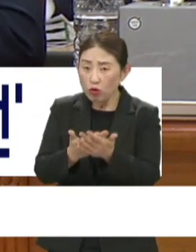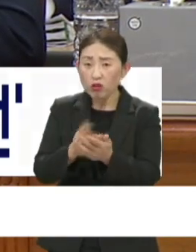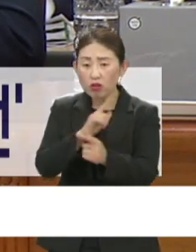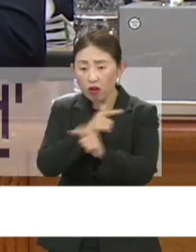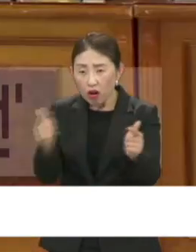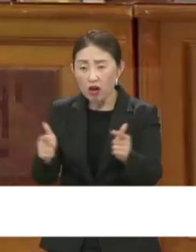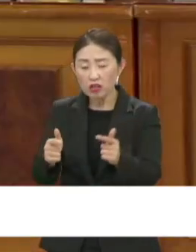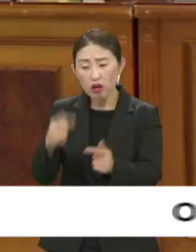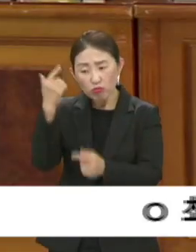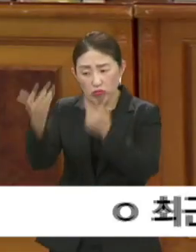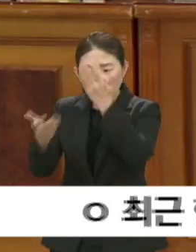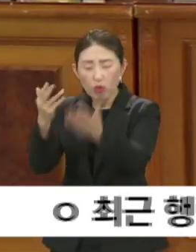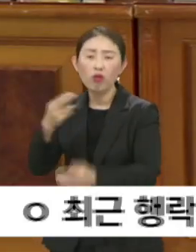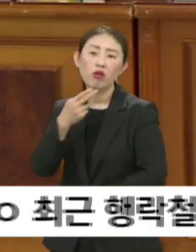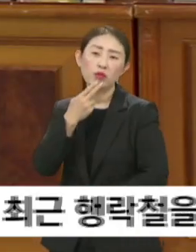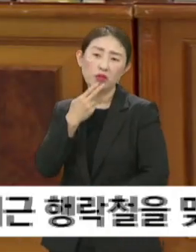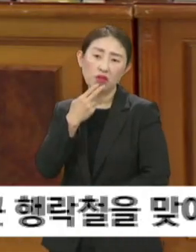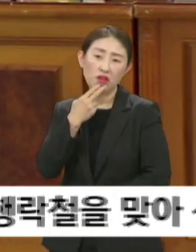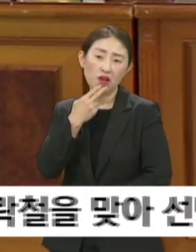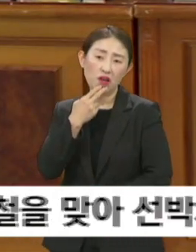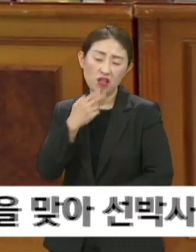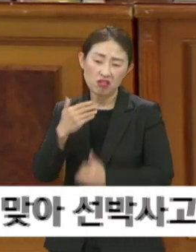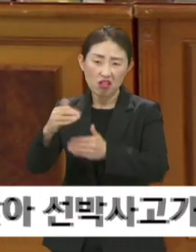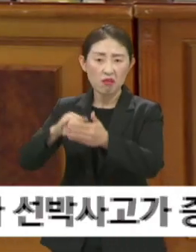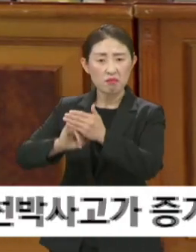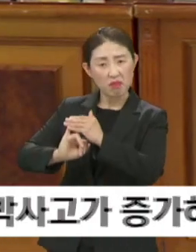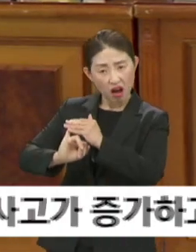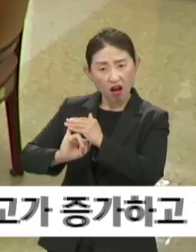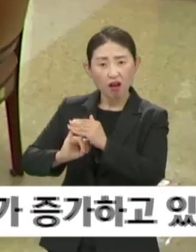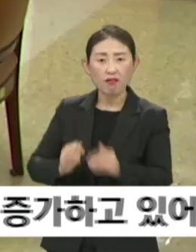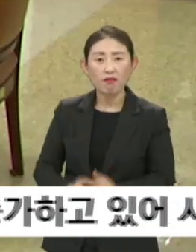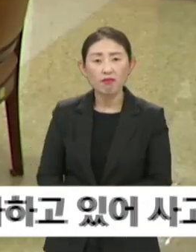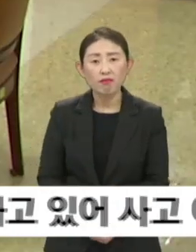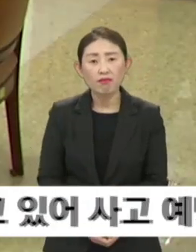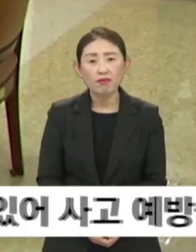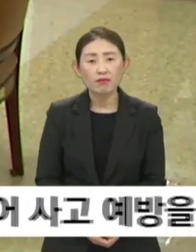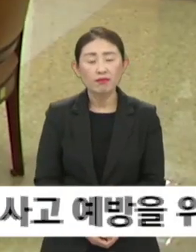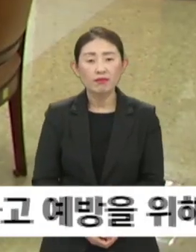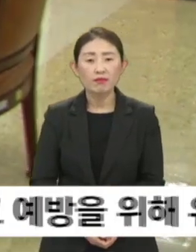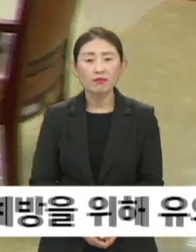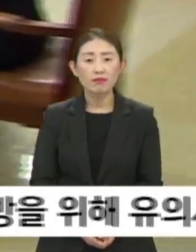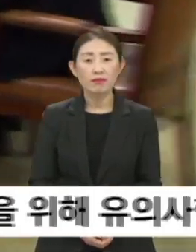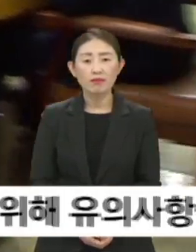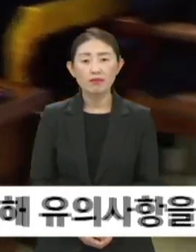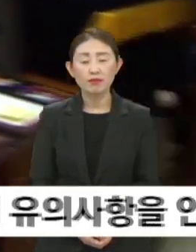질의응답은 뒤로 밀려 제대로 진행되지 못했다는 비판이 제기됐습니다.